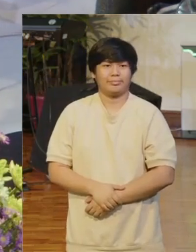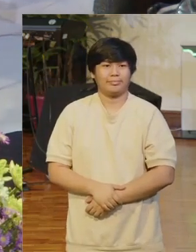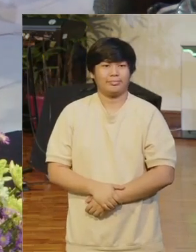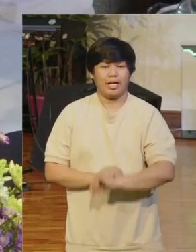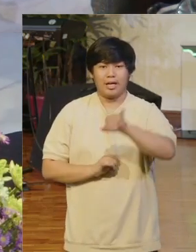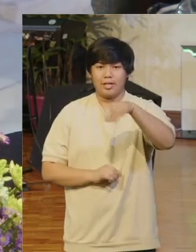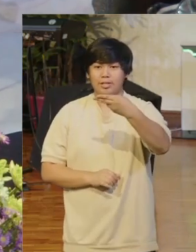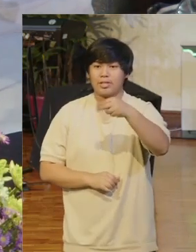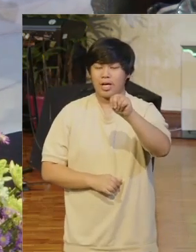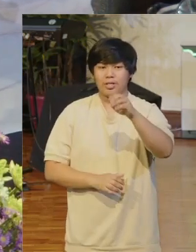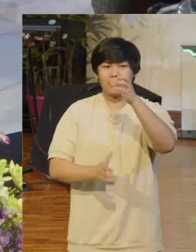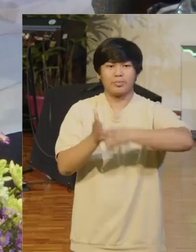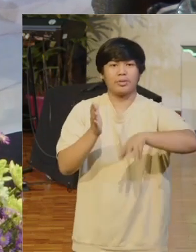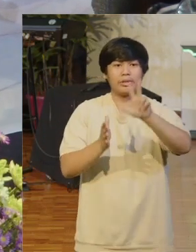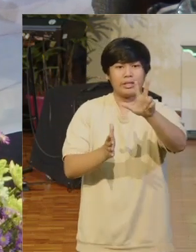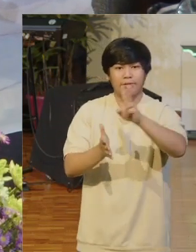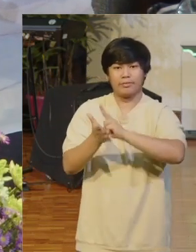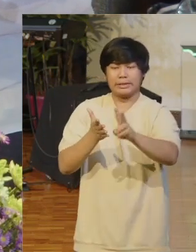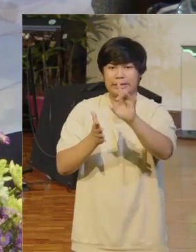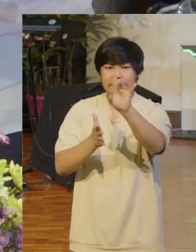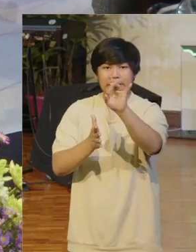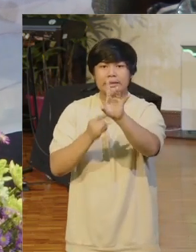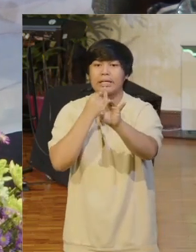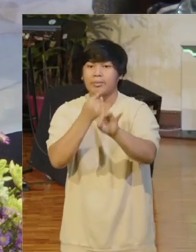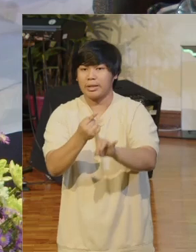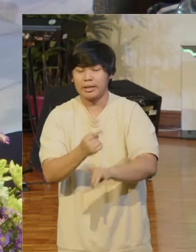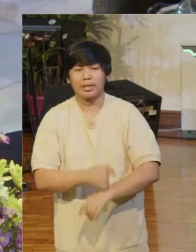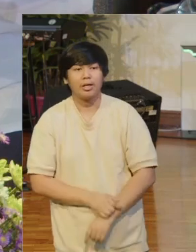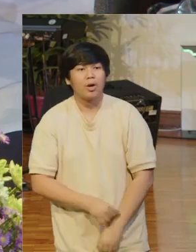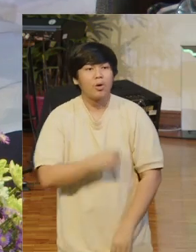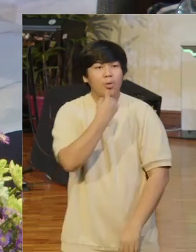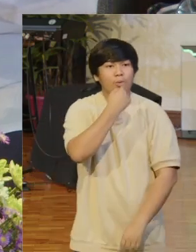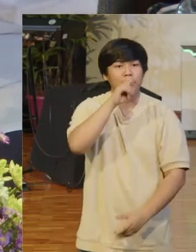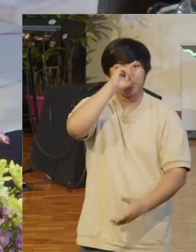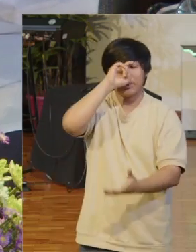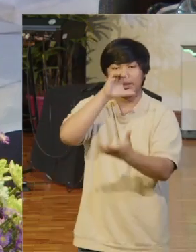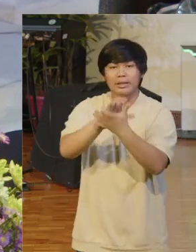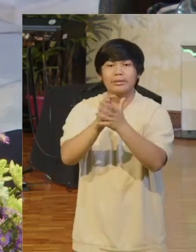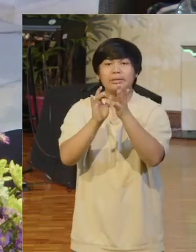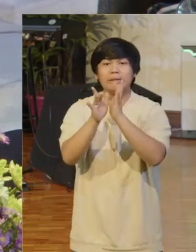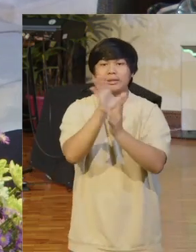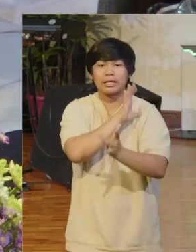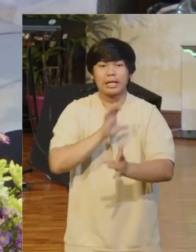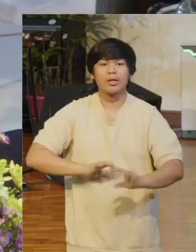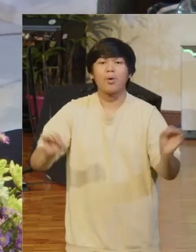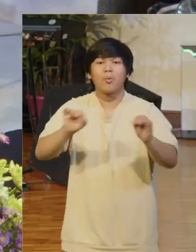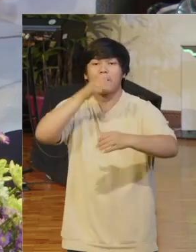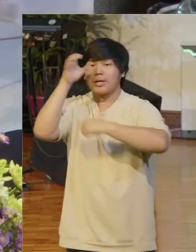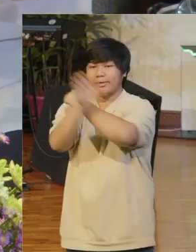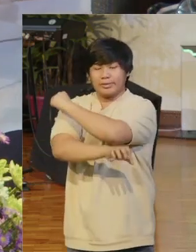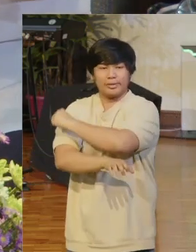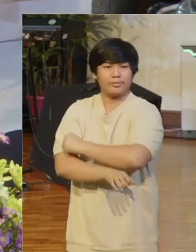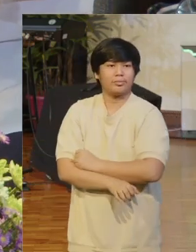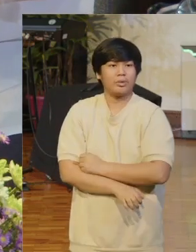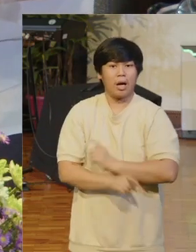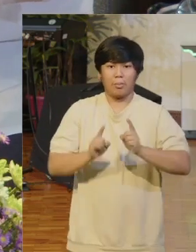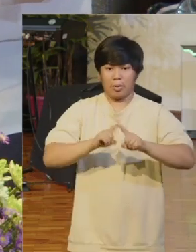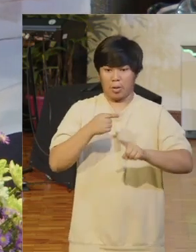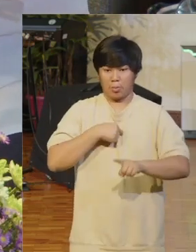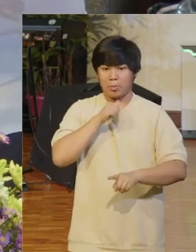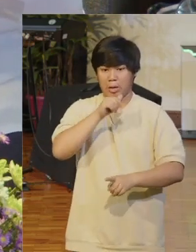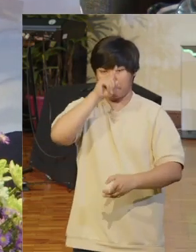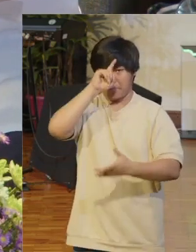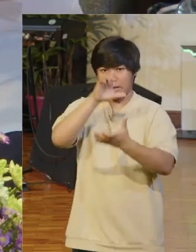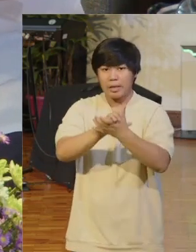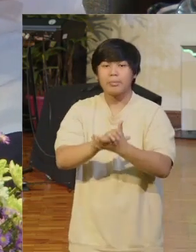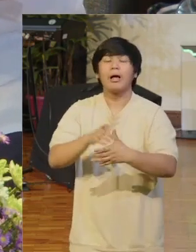John 3:18, whoever believes in Him is not condemned, but whoever does not believe is